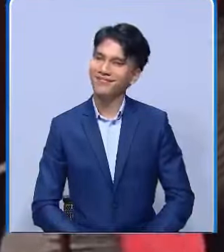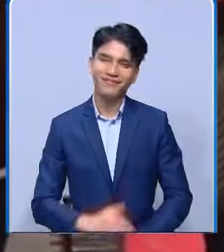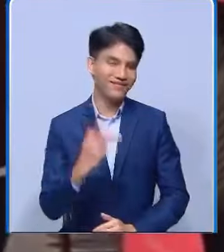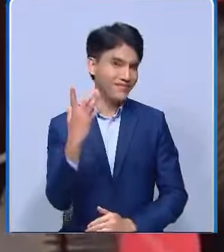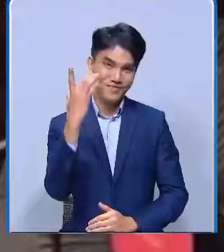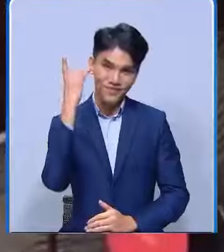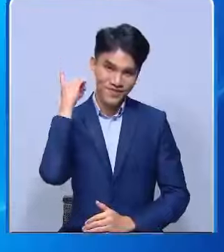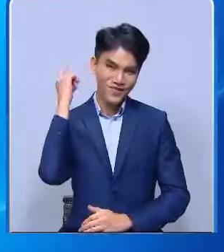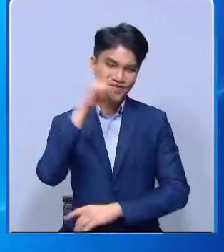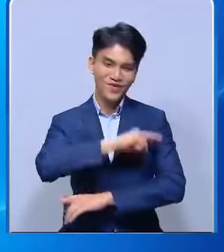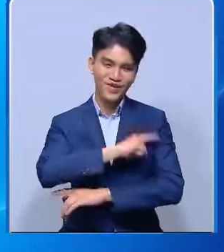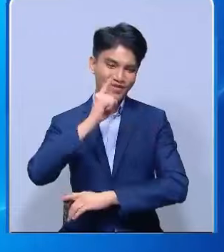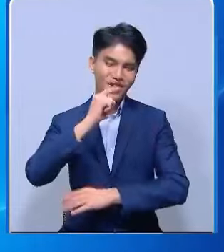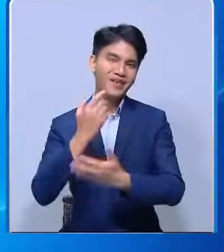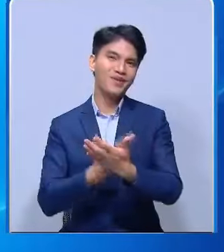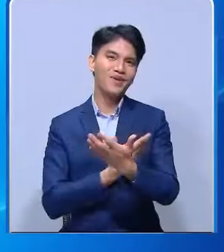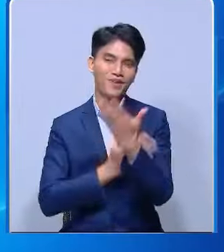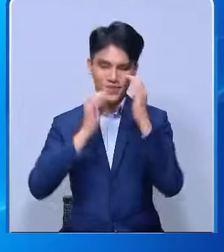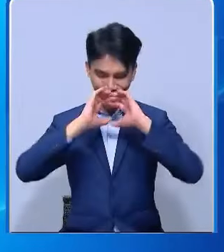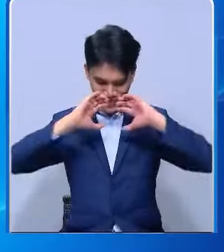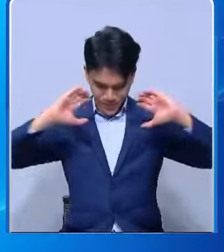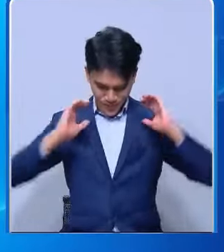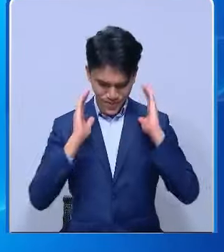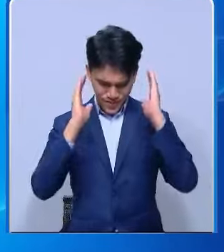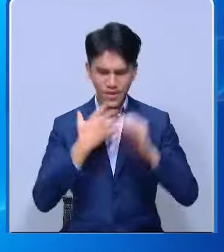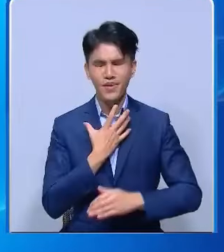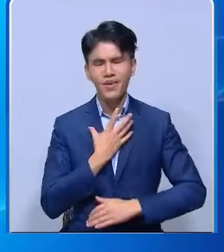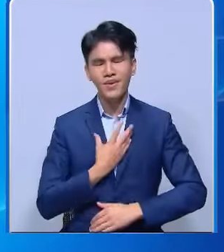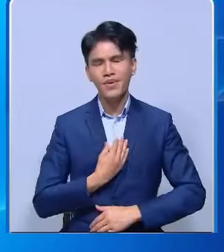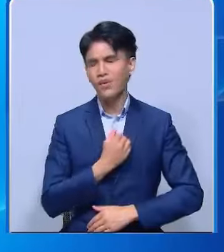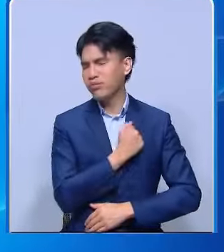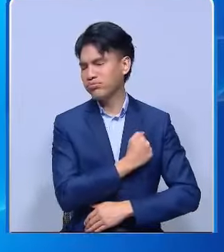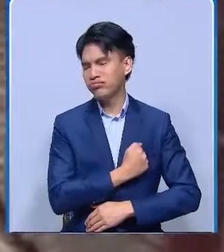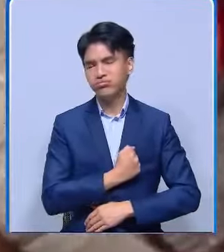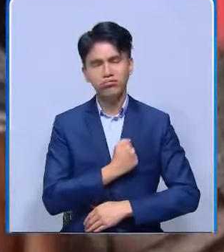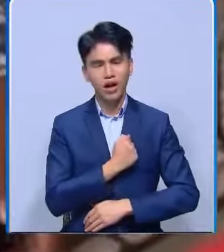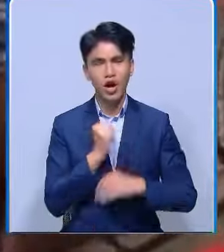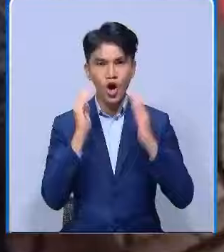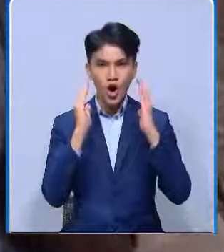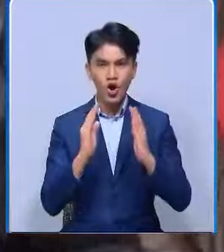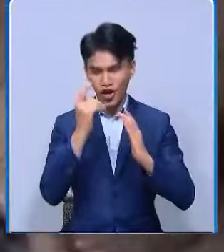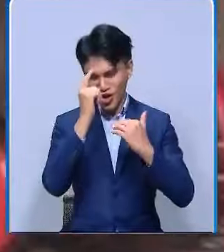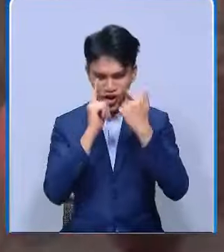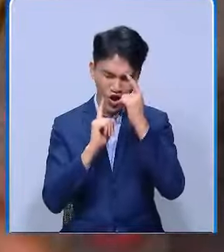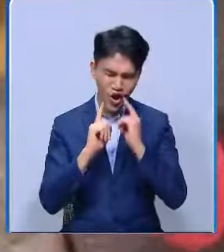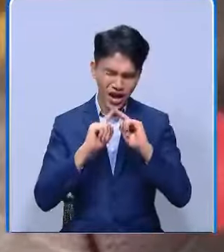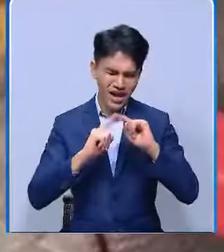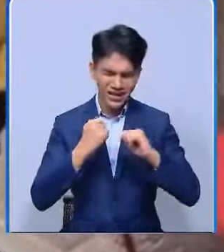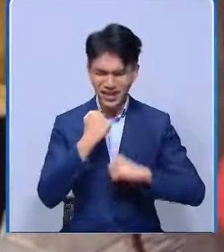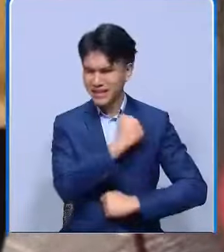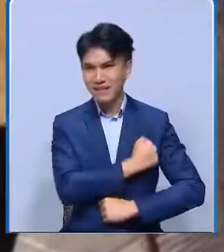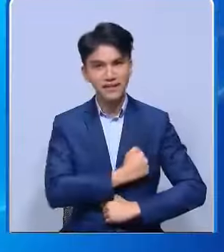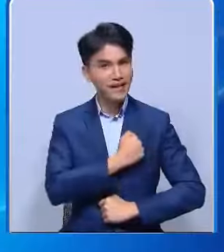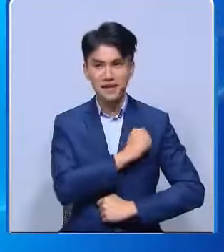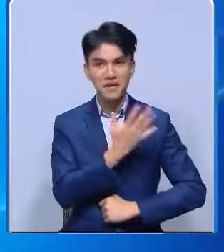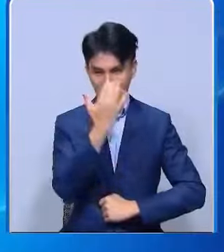านนี้เป็นวันประกาศผลสลากกินแบ่งรัฐบาลมีทั้งคนเศร้าเสียใจเพราะถูกกินและก็มีคนร้องไห้แต่ไม่ได้เสียใจนะเพรา